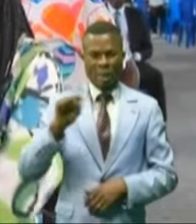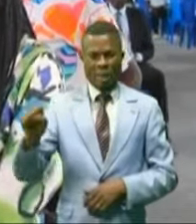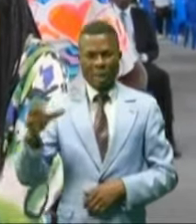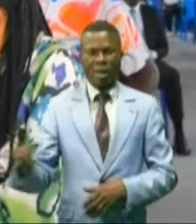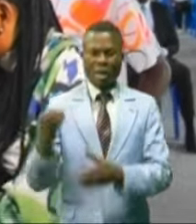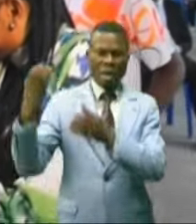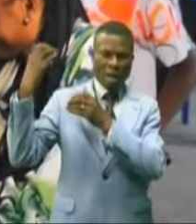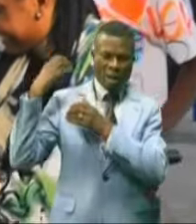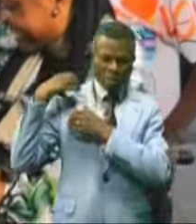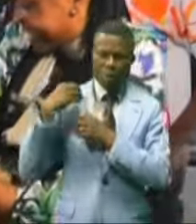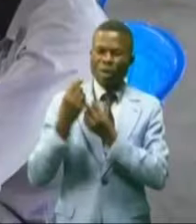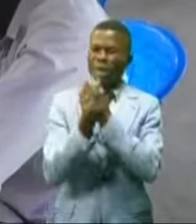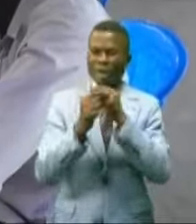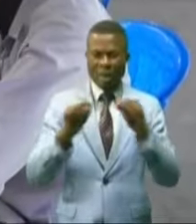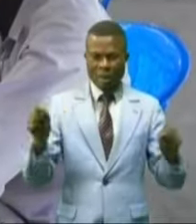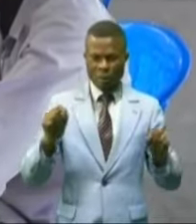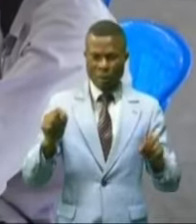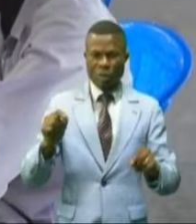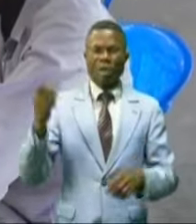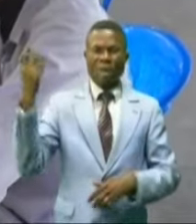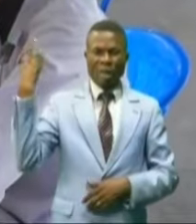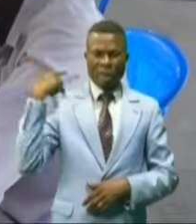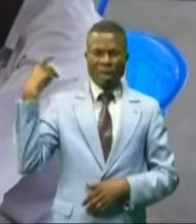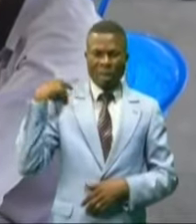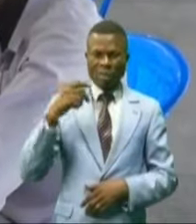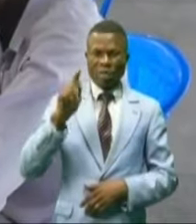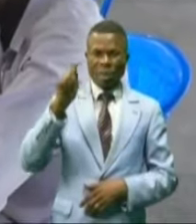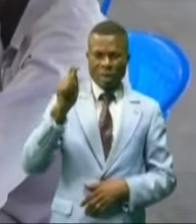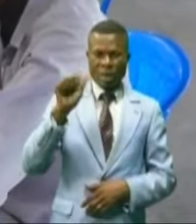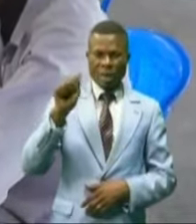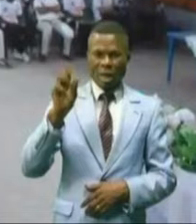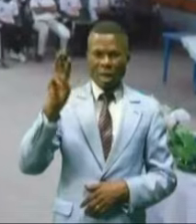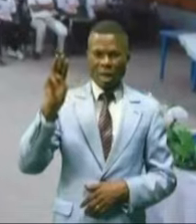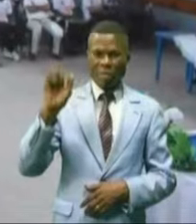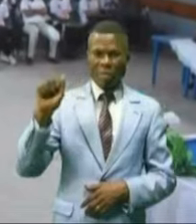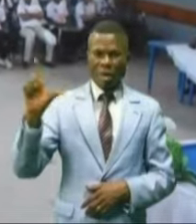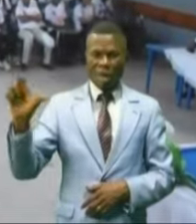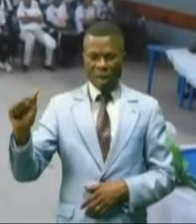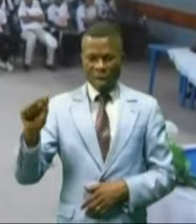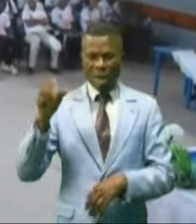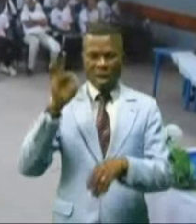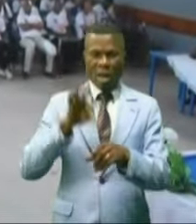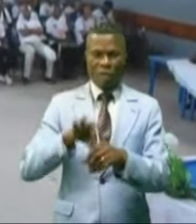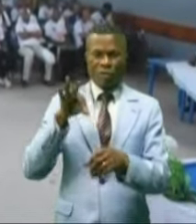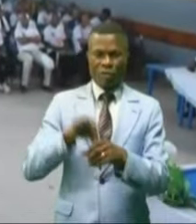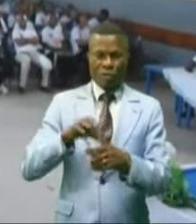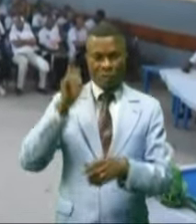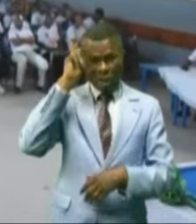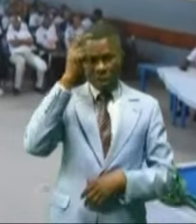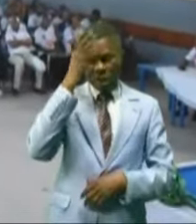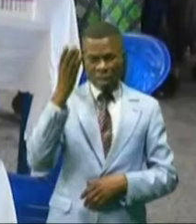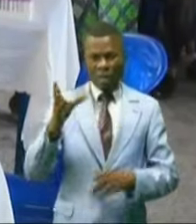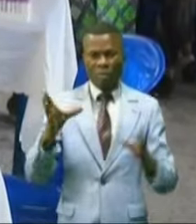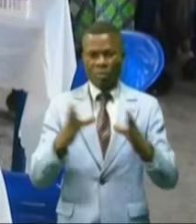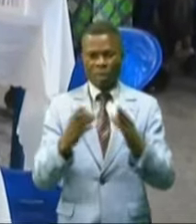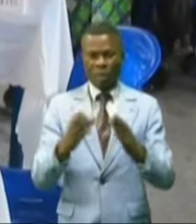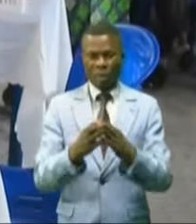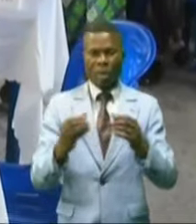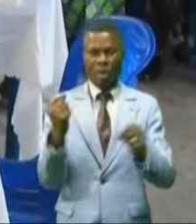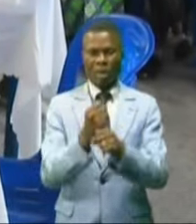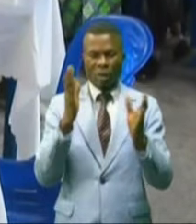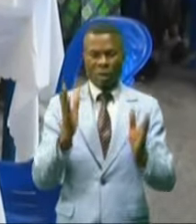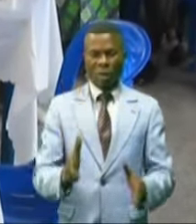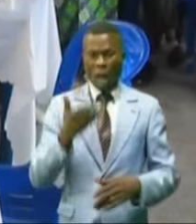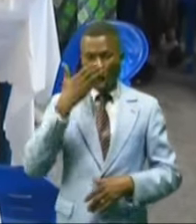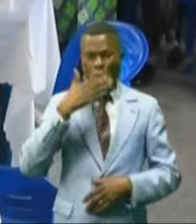charge totalement par l'honorable Antoine Tabala, député national élu de Tchangou, en collaboration avec le personnel